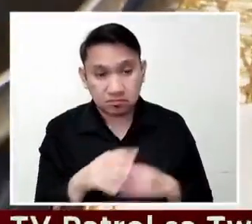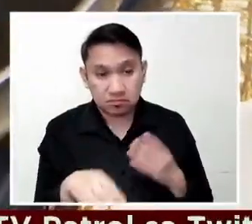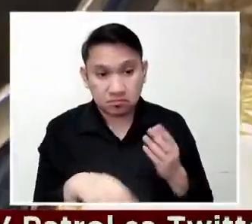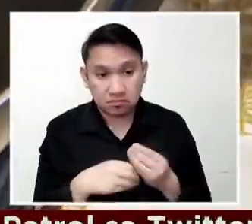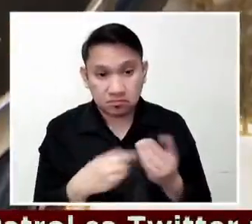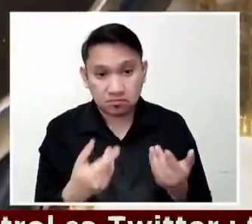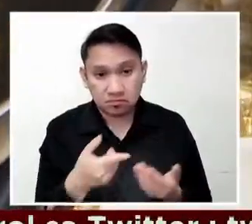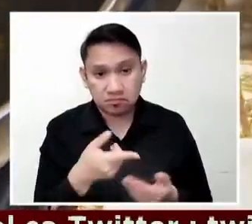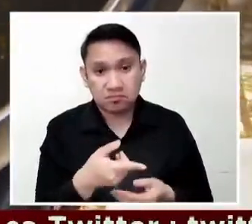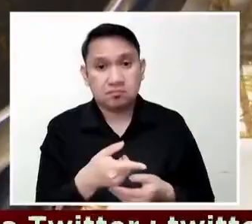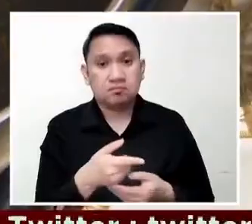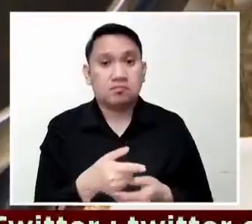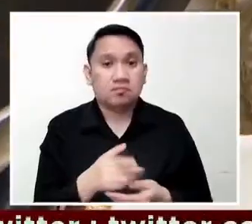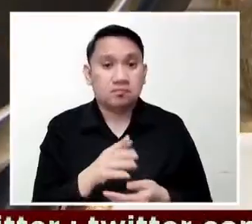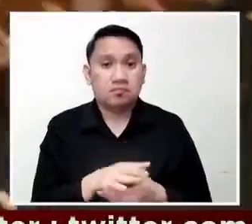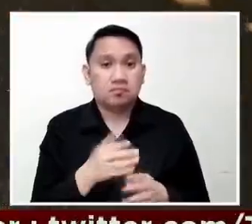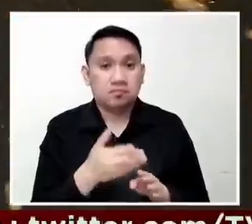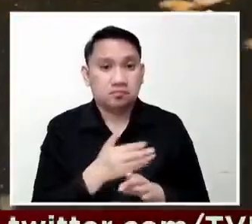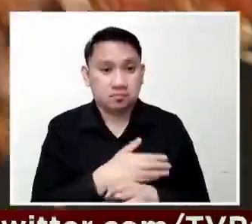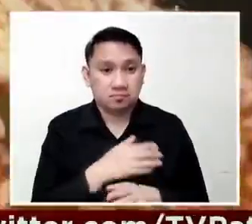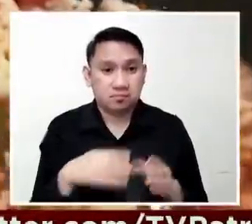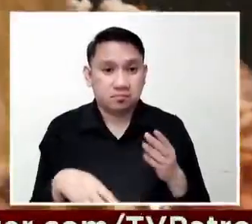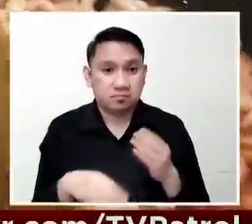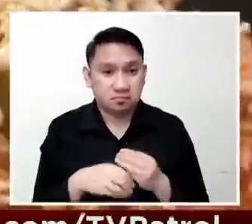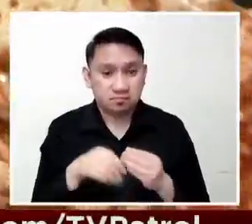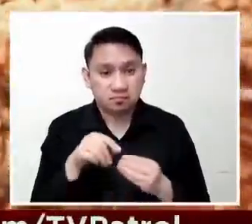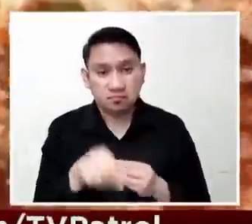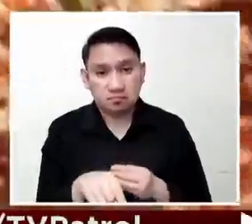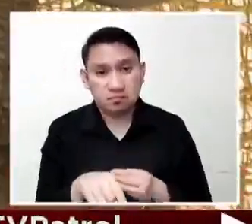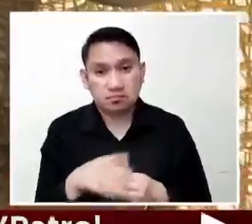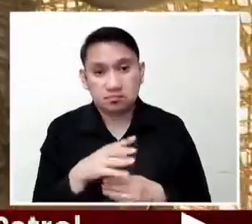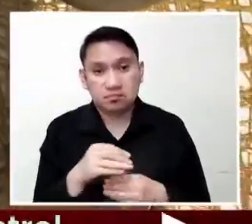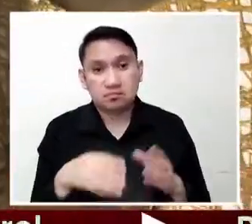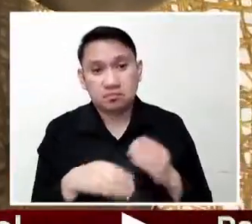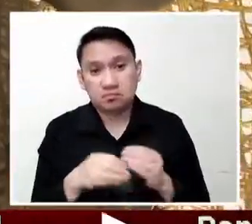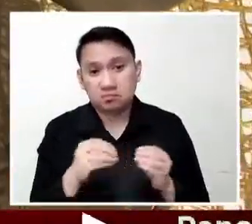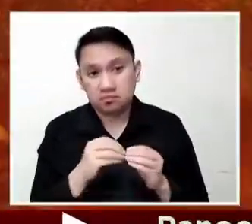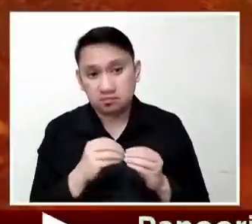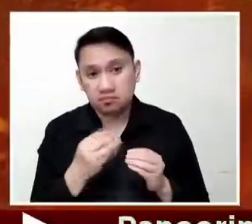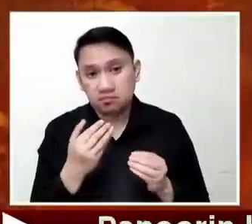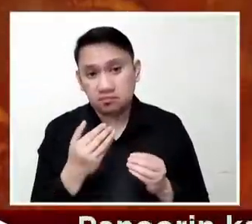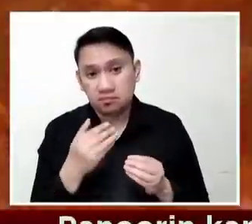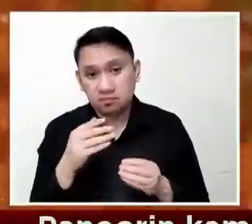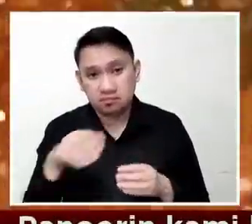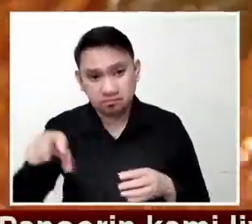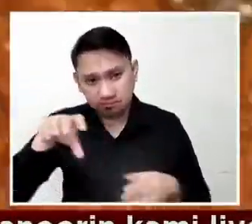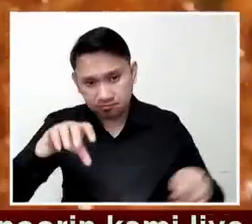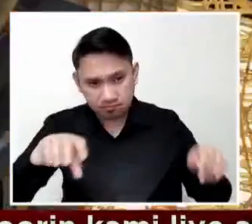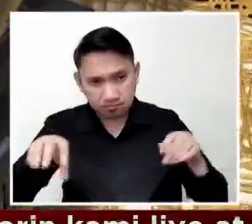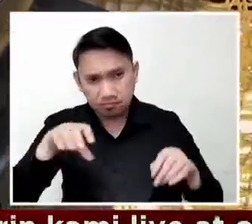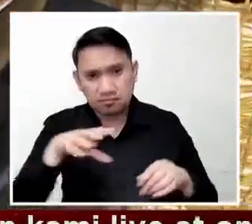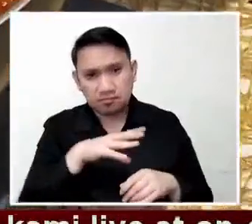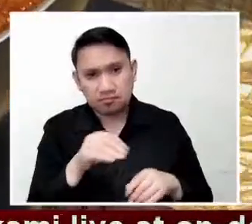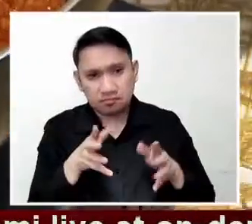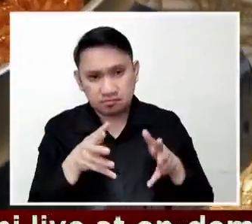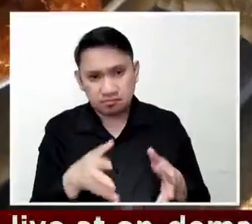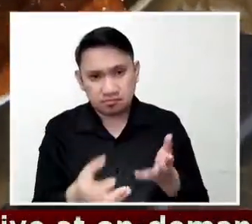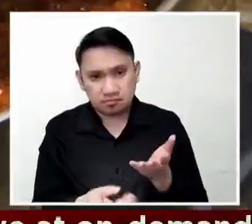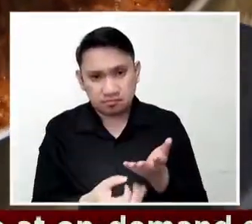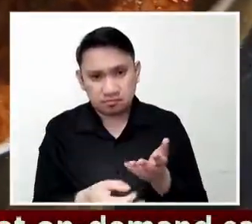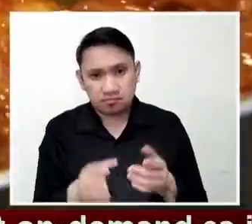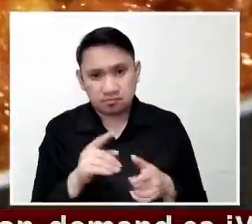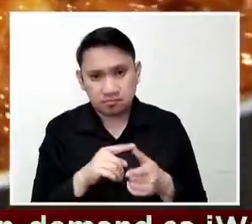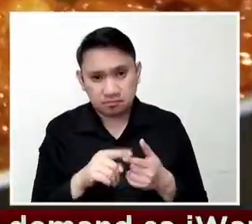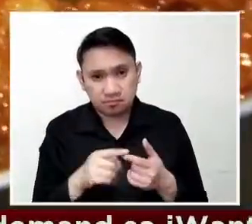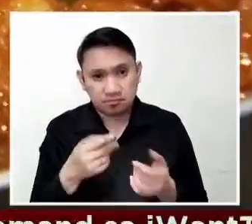haluin mabuti bago ilagay ang kanin. Lagyan ng mga pampalasa, chicken broth at hayaang kumulo. Ilagay ang